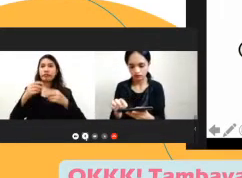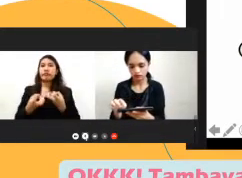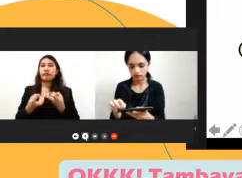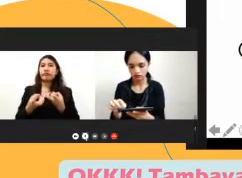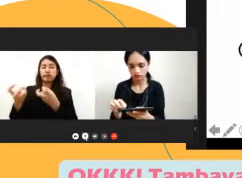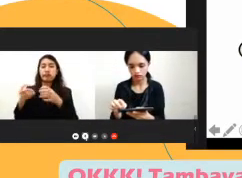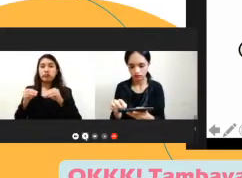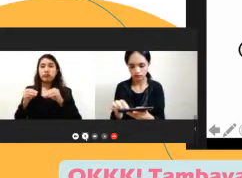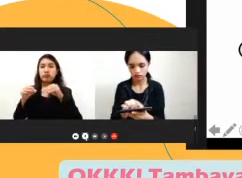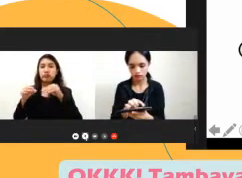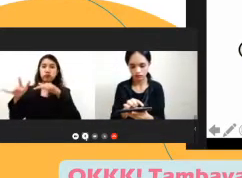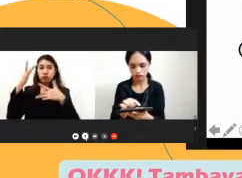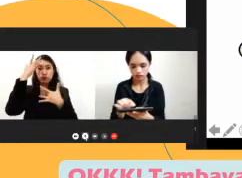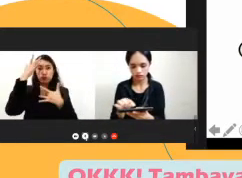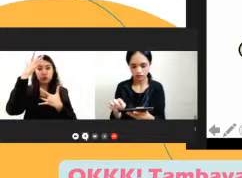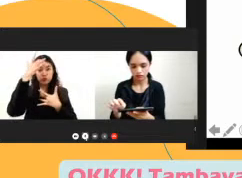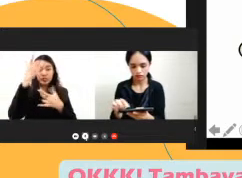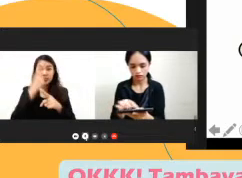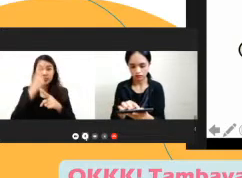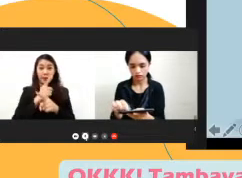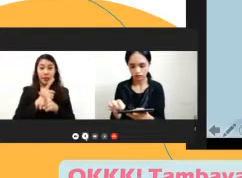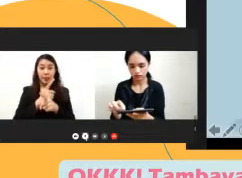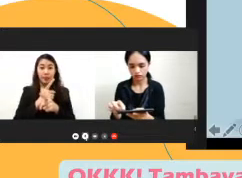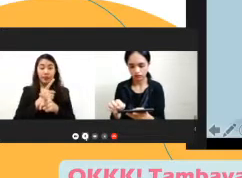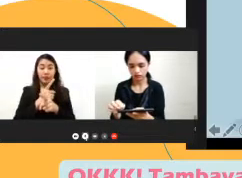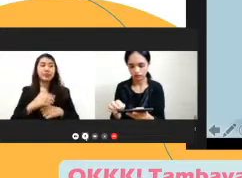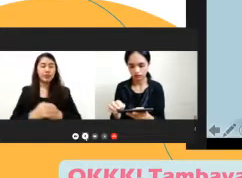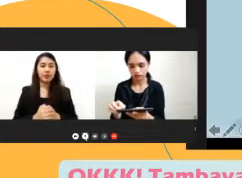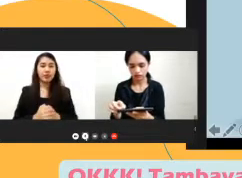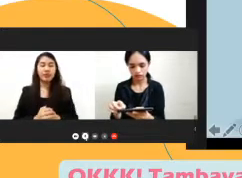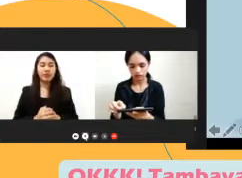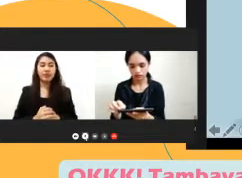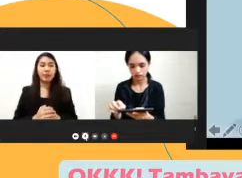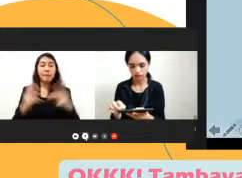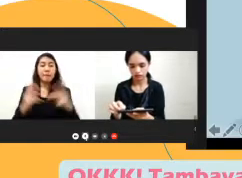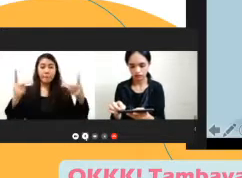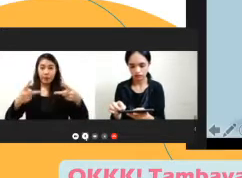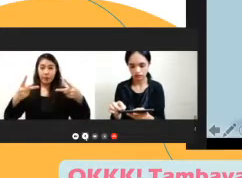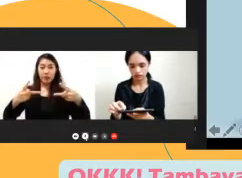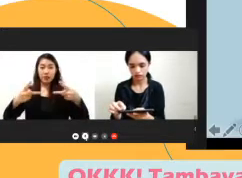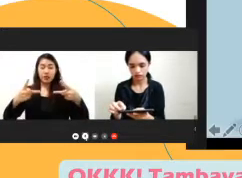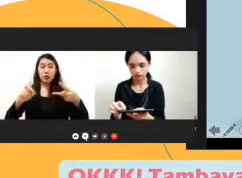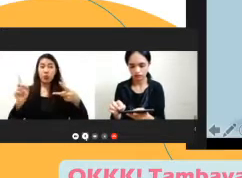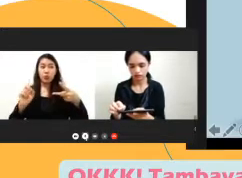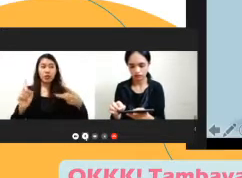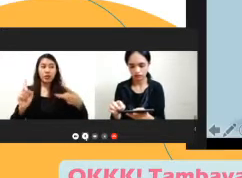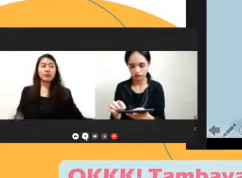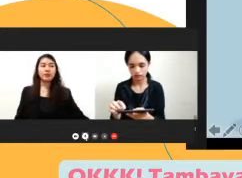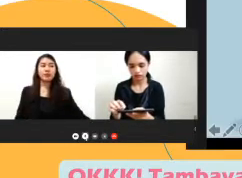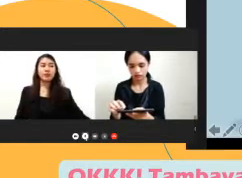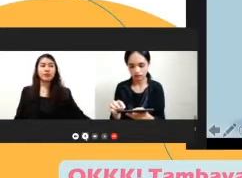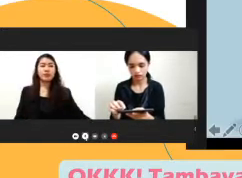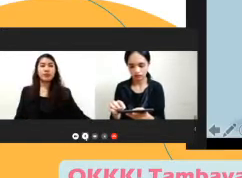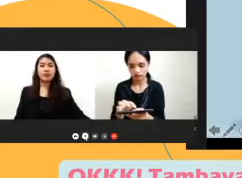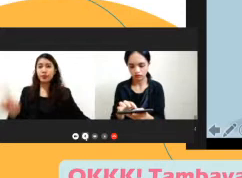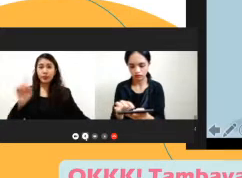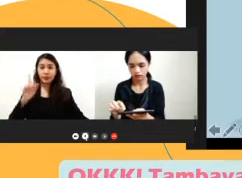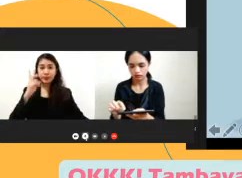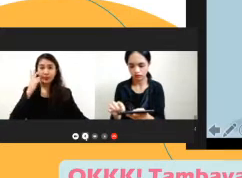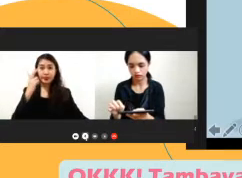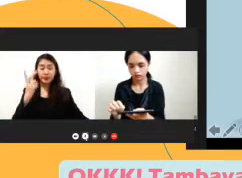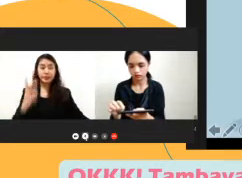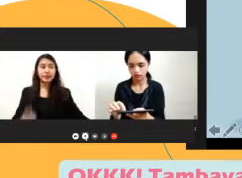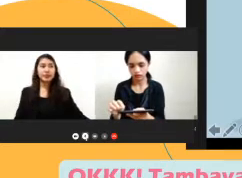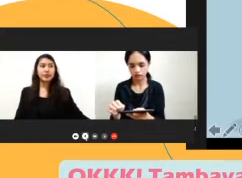sakit? So yun yung unang yugto. Yung pangalawang yugto ay, ano nakikita nyo?